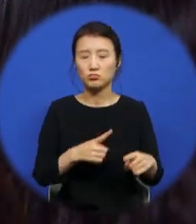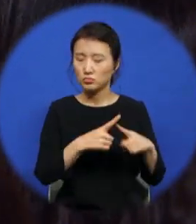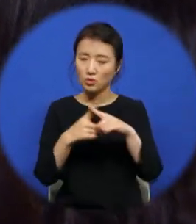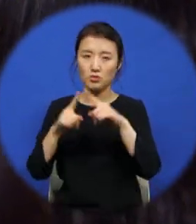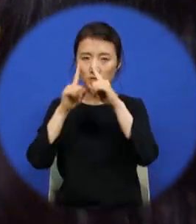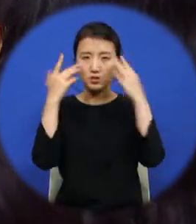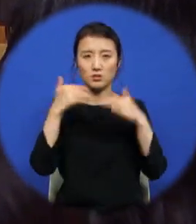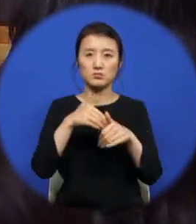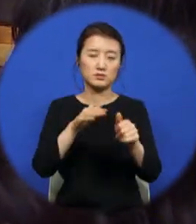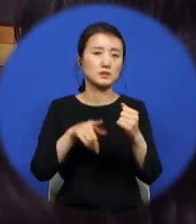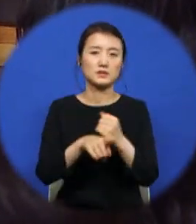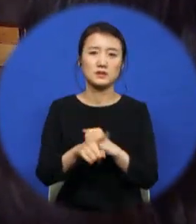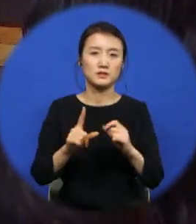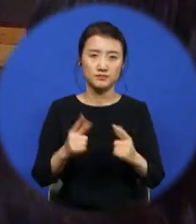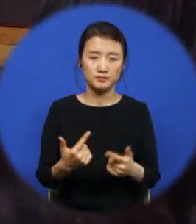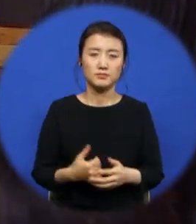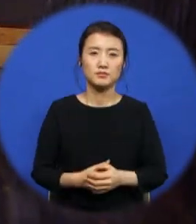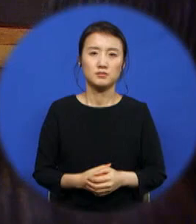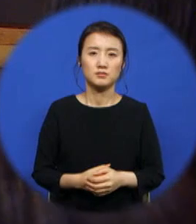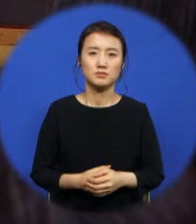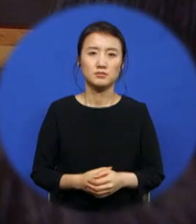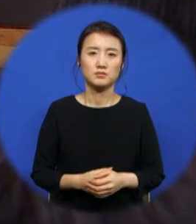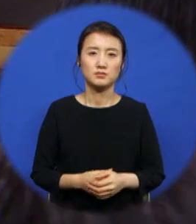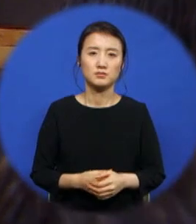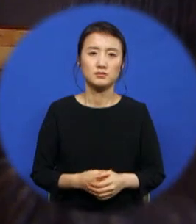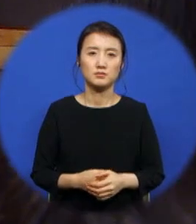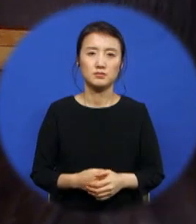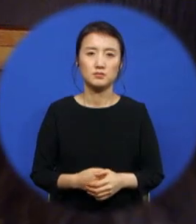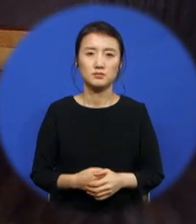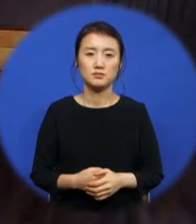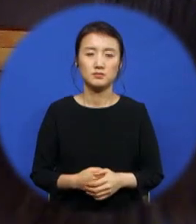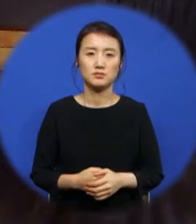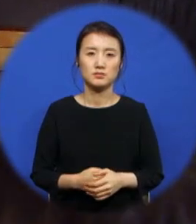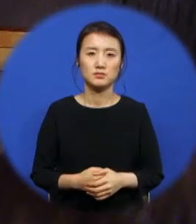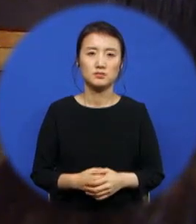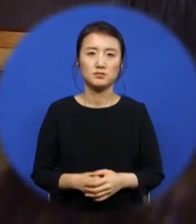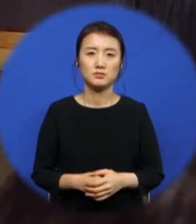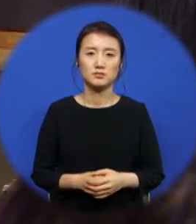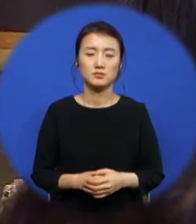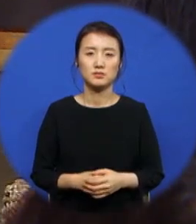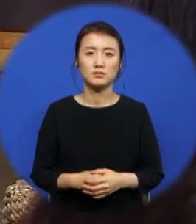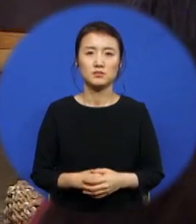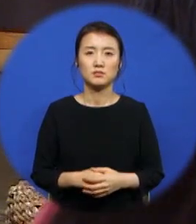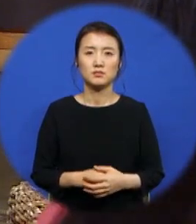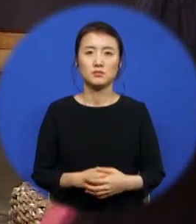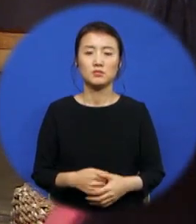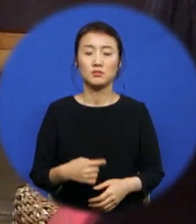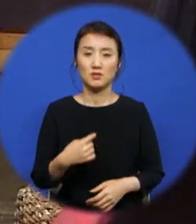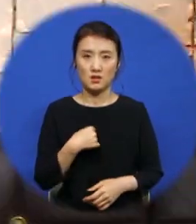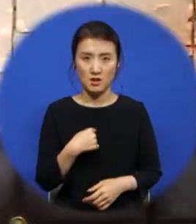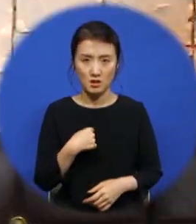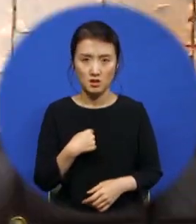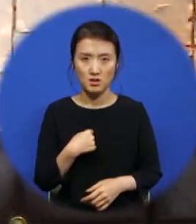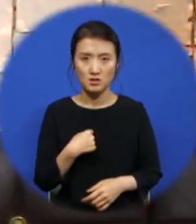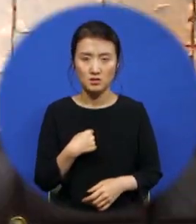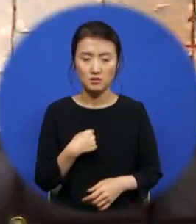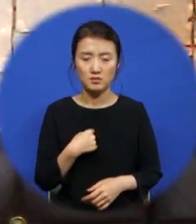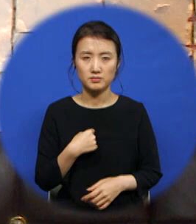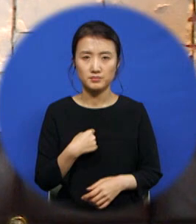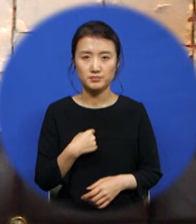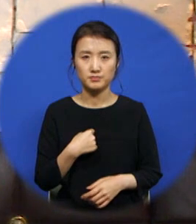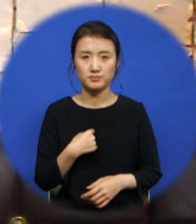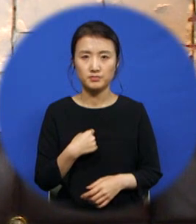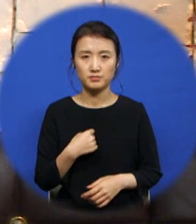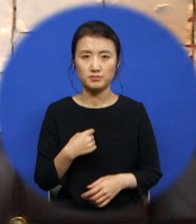자기가 아까 름을 할 수 있는 여러분 이제 성경을 보면 성경의 신약성경을